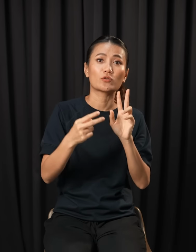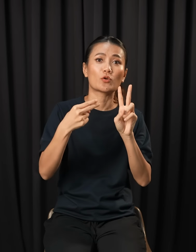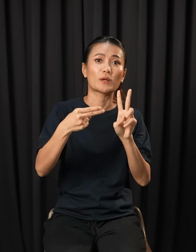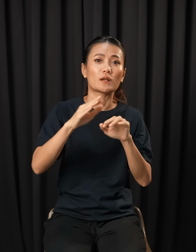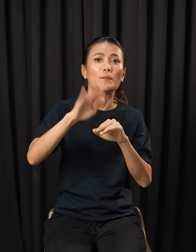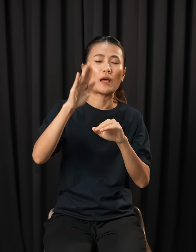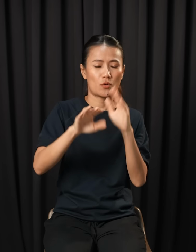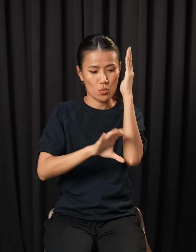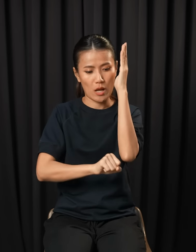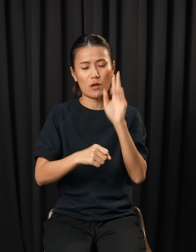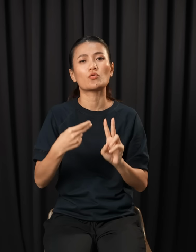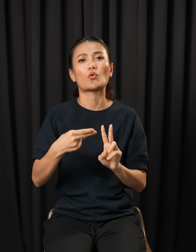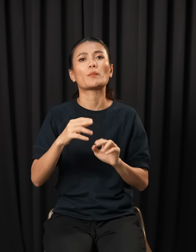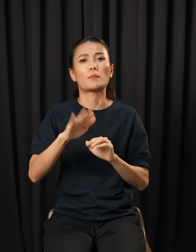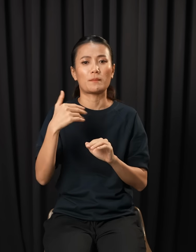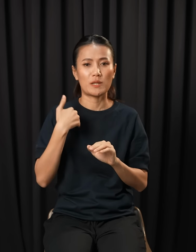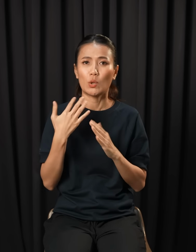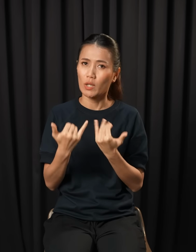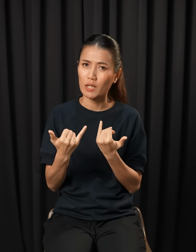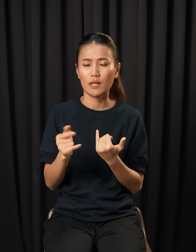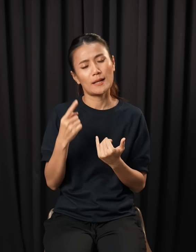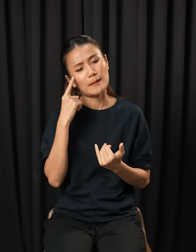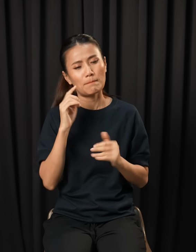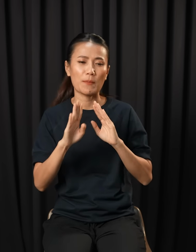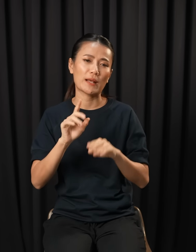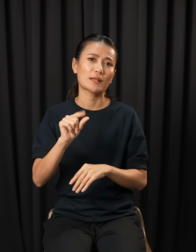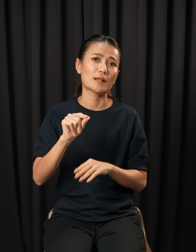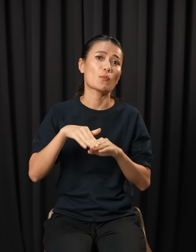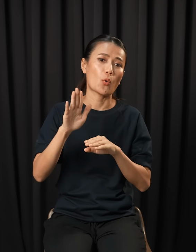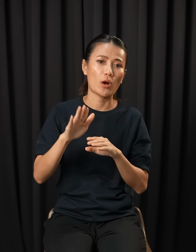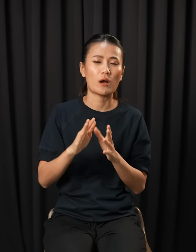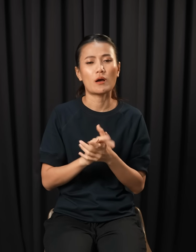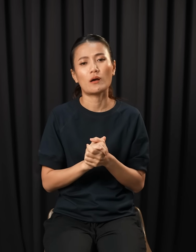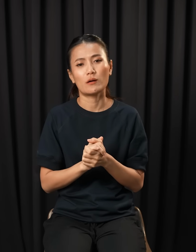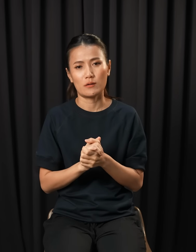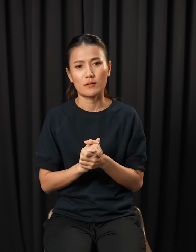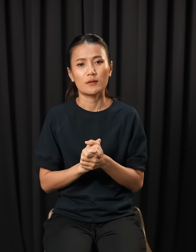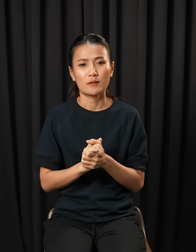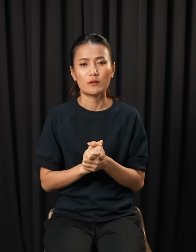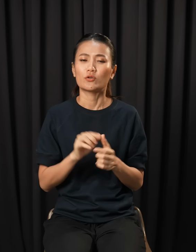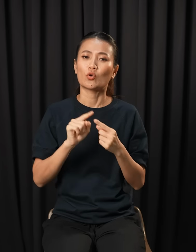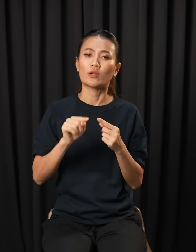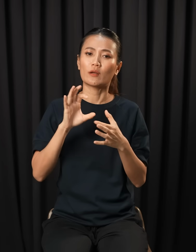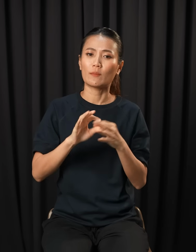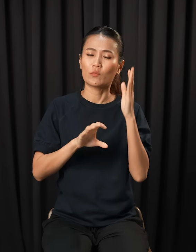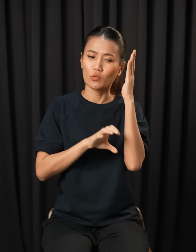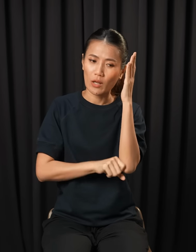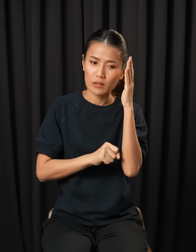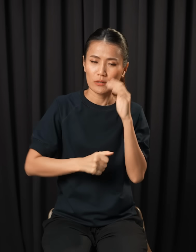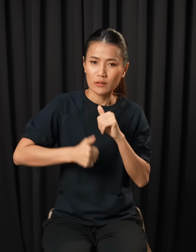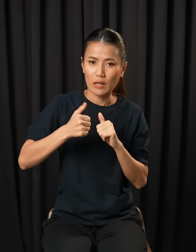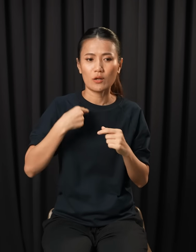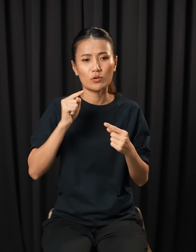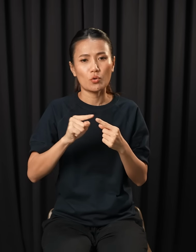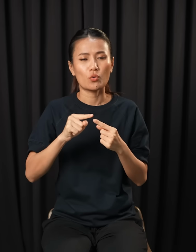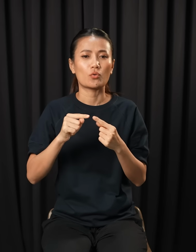ที่มาที่3ผมก็ดูอีกมาที่3แต่ต้องได้เกิน 20,000 คะแนนนะสงขลาผมก็ได้ 20,000 คราวนี้เนี่ยผมก็รู้อีกว่าตรงนี้อีกประมาณสัก20กว่า โอเค นะ